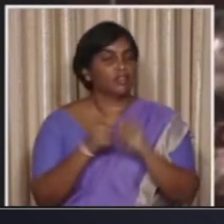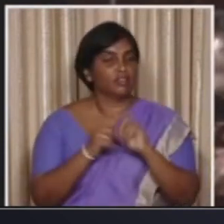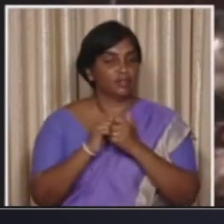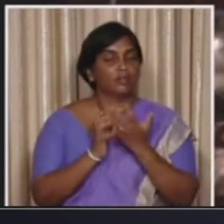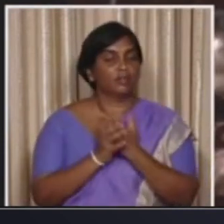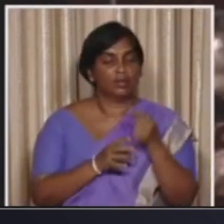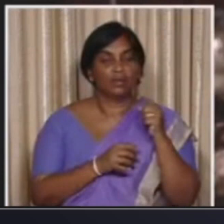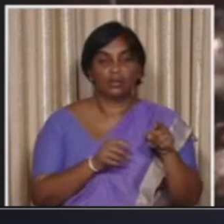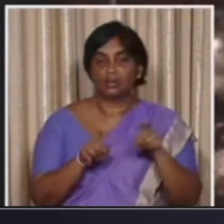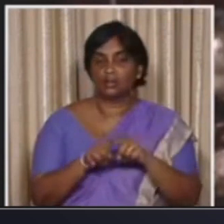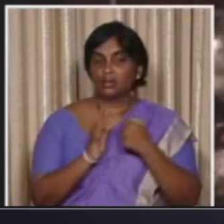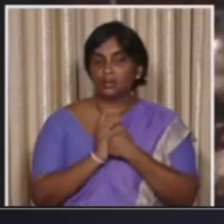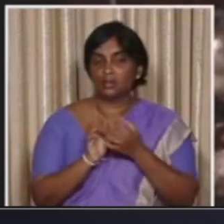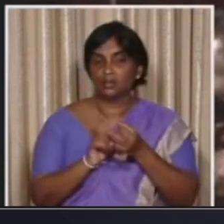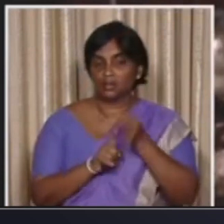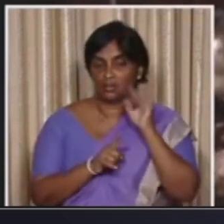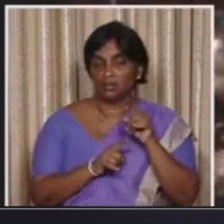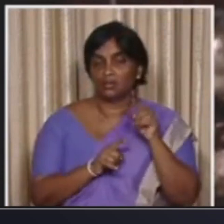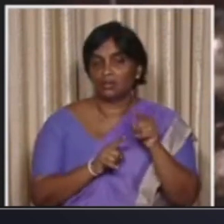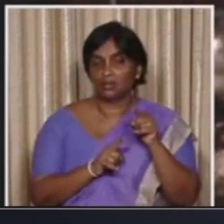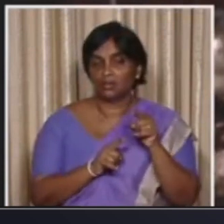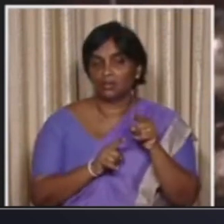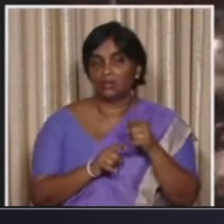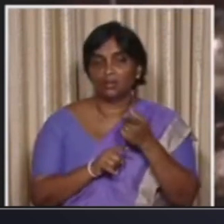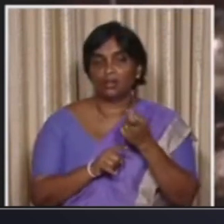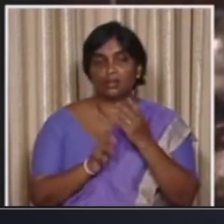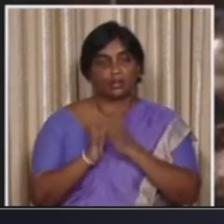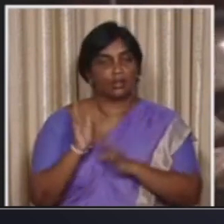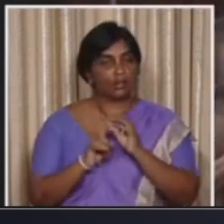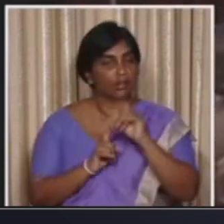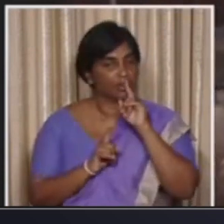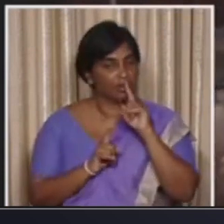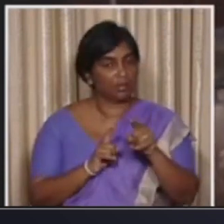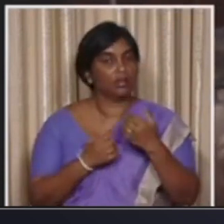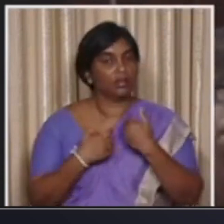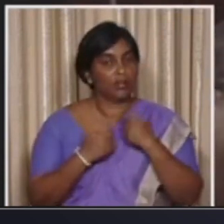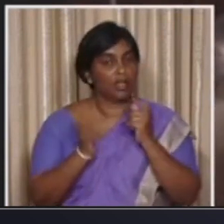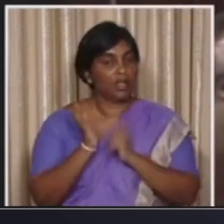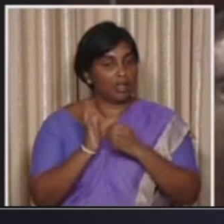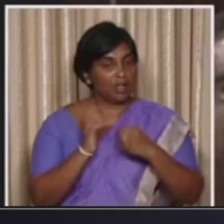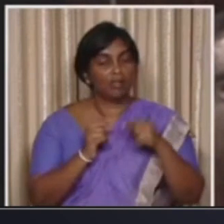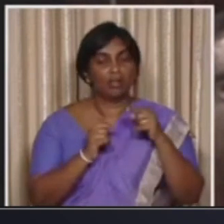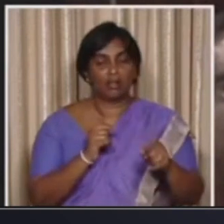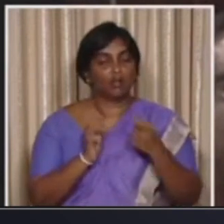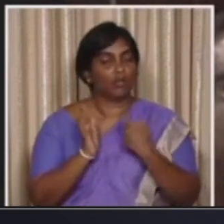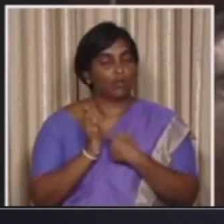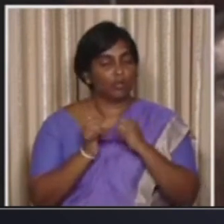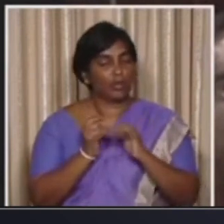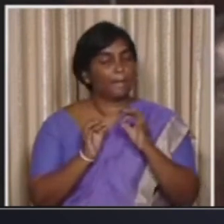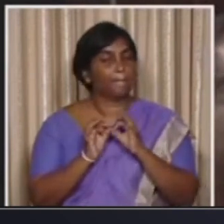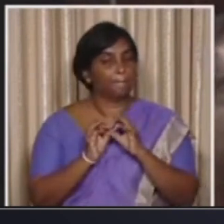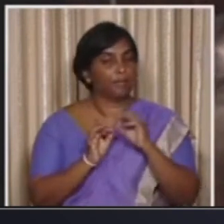යන්නේ. එසා ගරු සභාපතිතුමනි, මේ මුදල් ලැබෙතුබා කියනවා අපේ ණය සීමාව රුපියල්